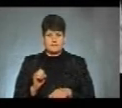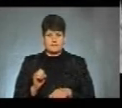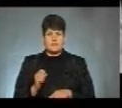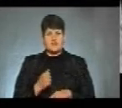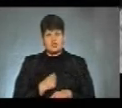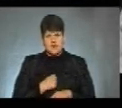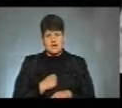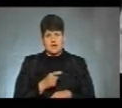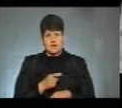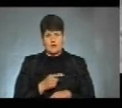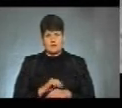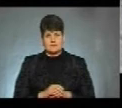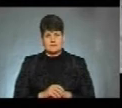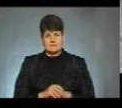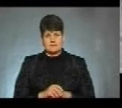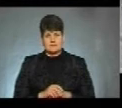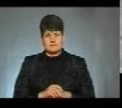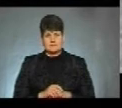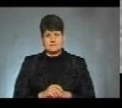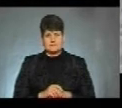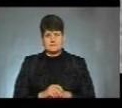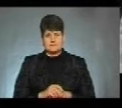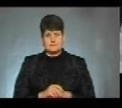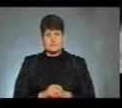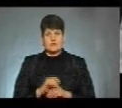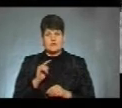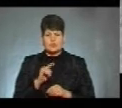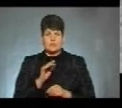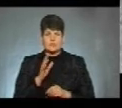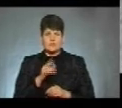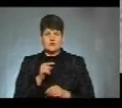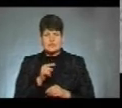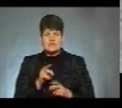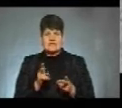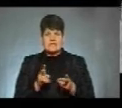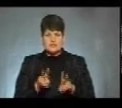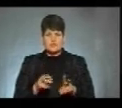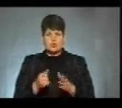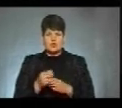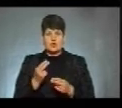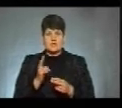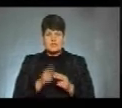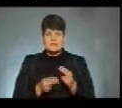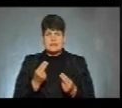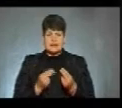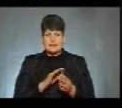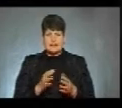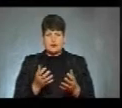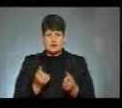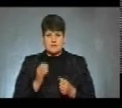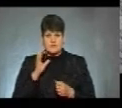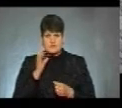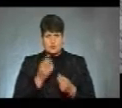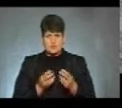жалійте його до такої міри, щоб він залишився до кінця гри і не отримав ніяких серйозних